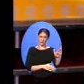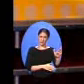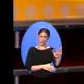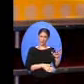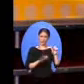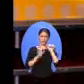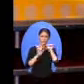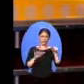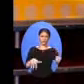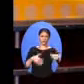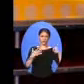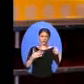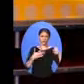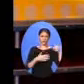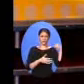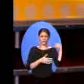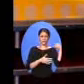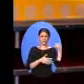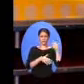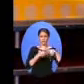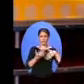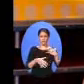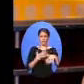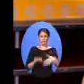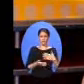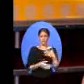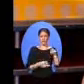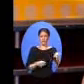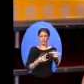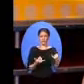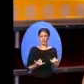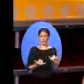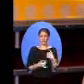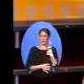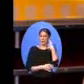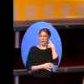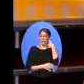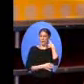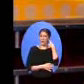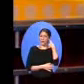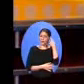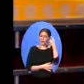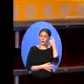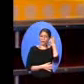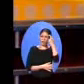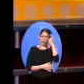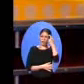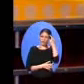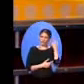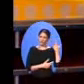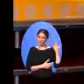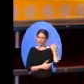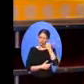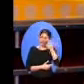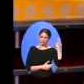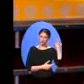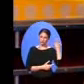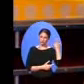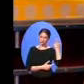6.5 שנים מאז, היריעה עדיין מהדהדת בראשי. היינו כולנו